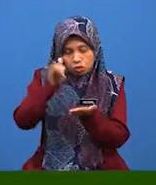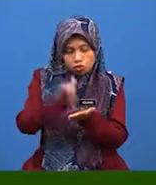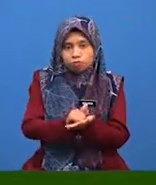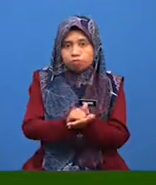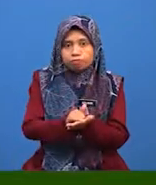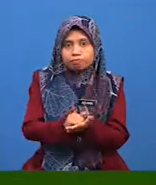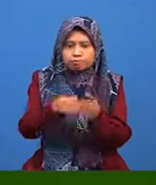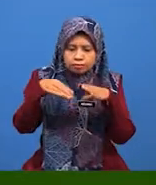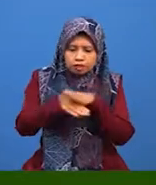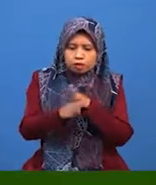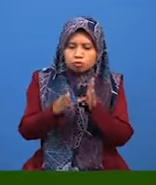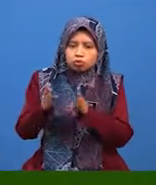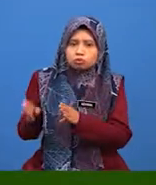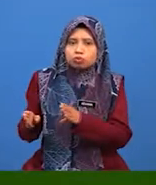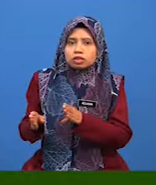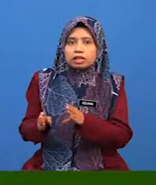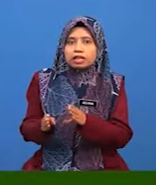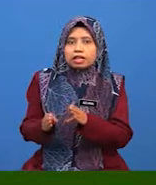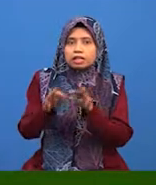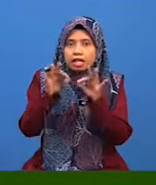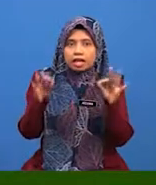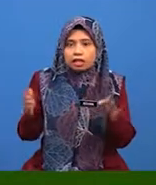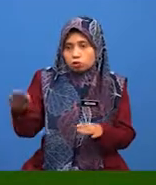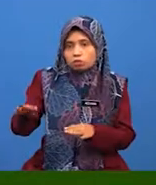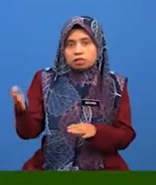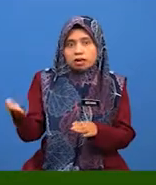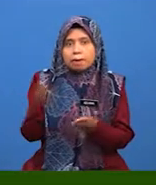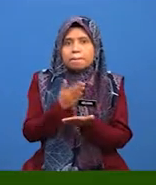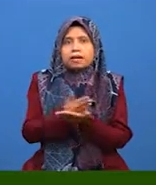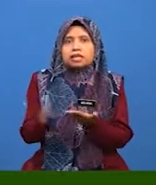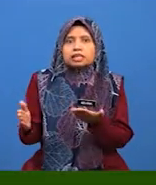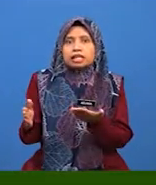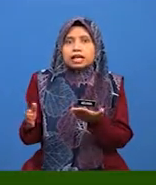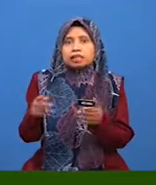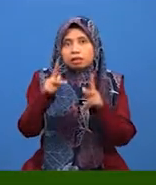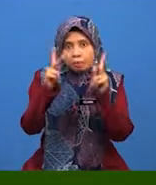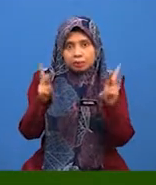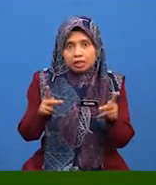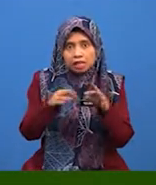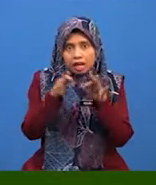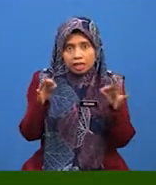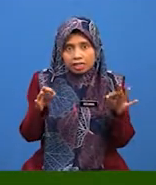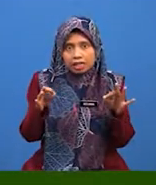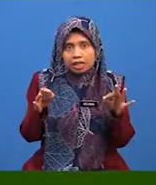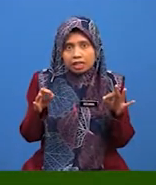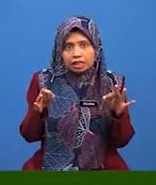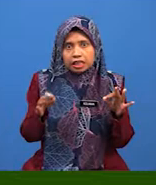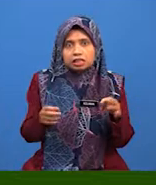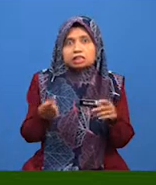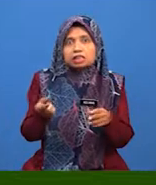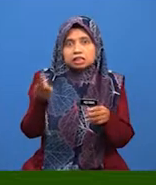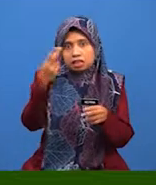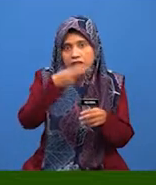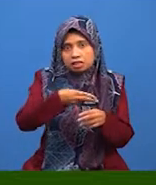Dalam susunan ayat songsang itu tadi, bahagian predikat ayat dipindahkan ke